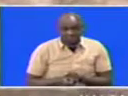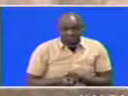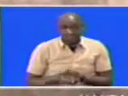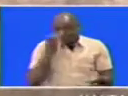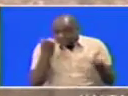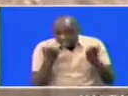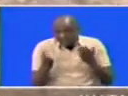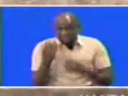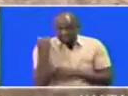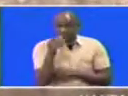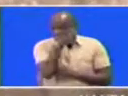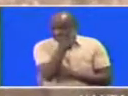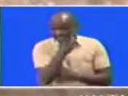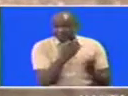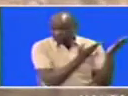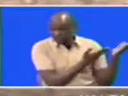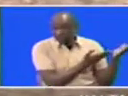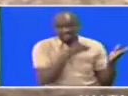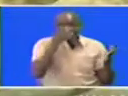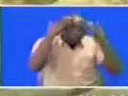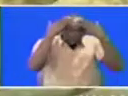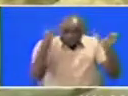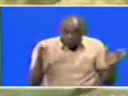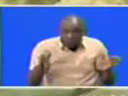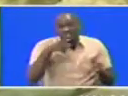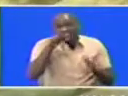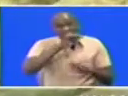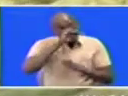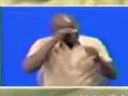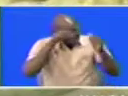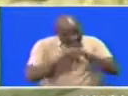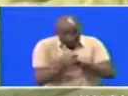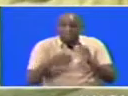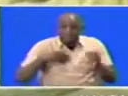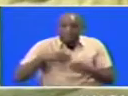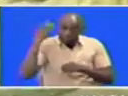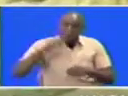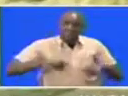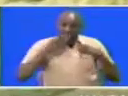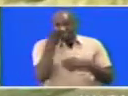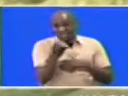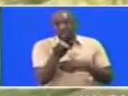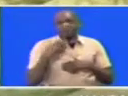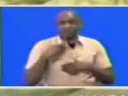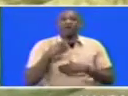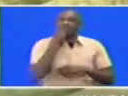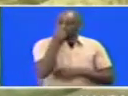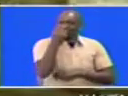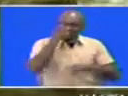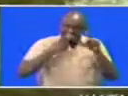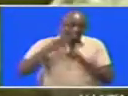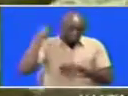Pengine watoto kama huyu na wenzake hawana habari kuwa mapango haya yalikuwa makazi ya Kipsigis zaidi ya miaka 500